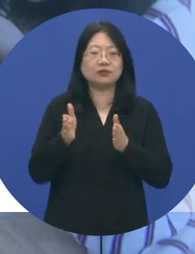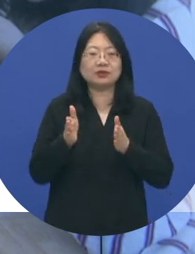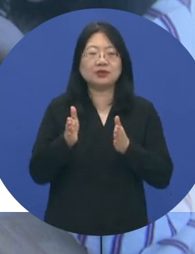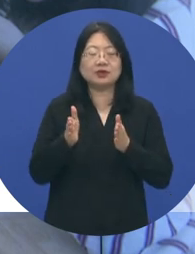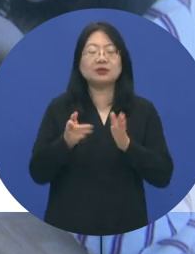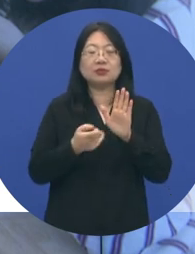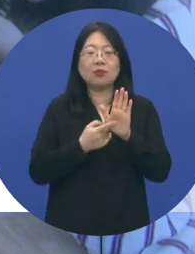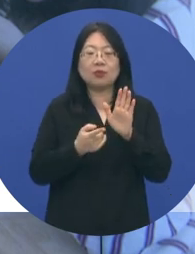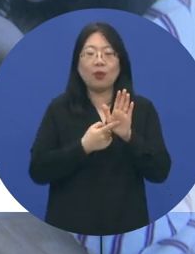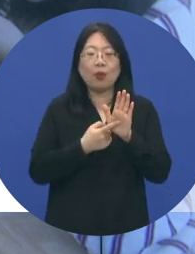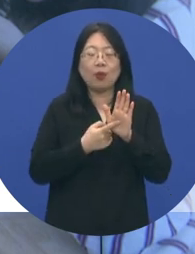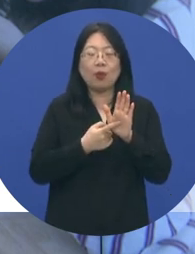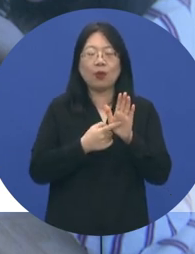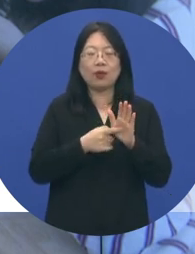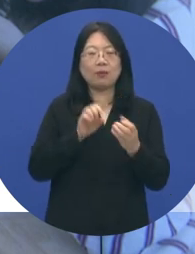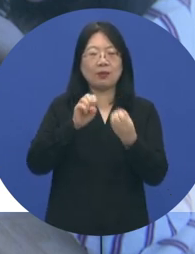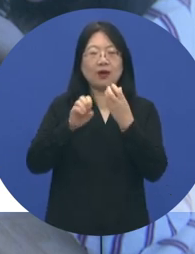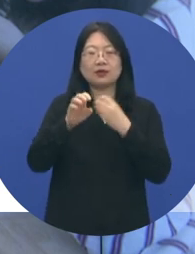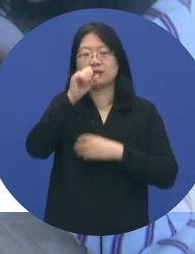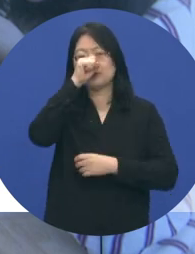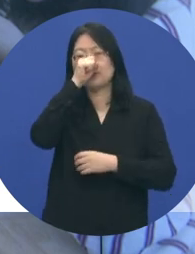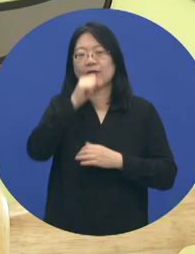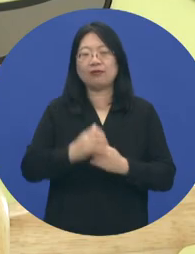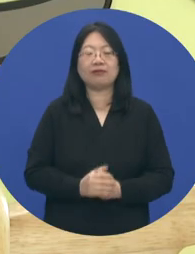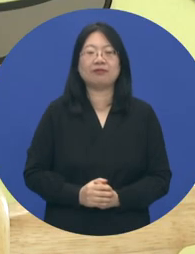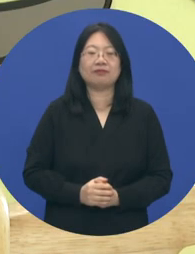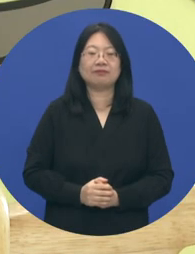좋습니다. 이슬비 기자가 취재했습니다.